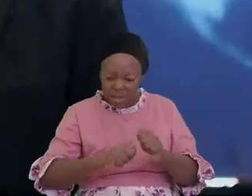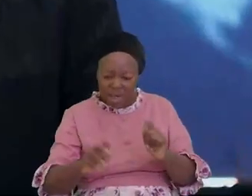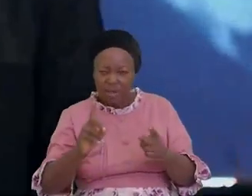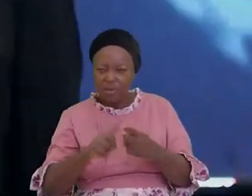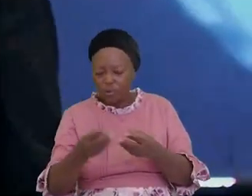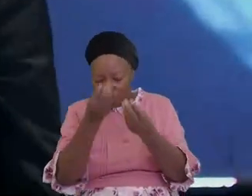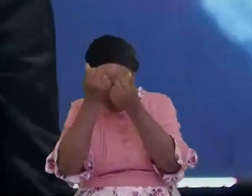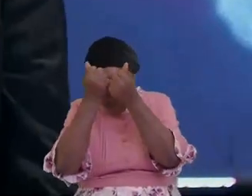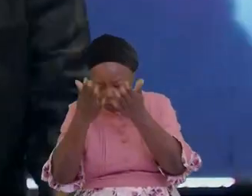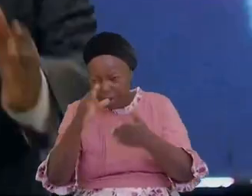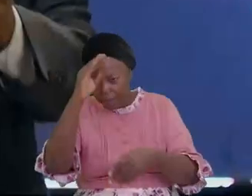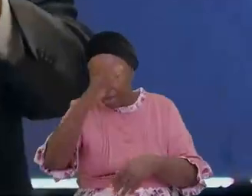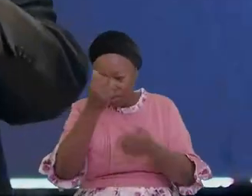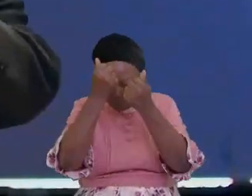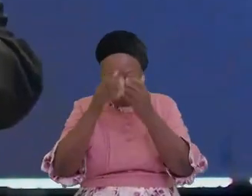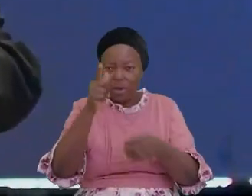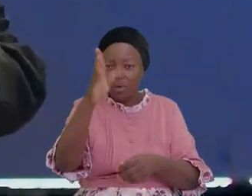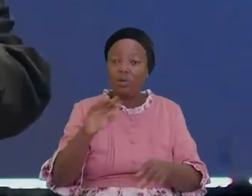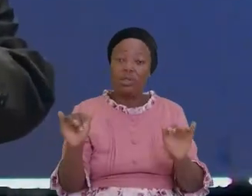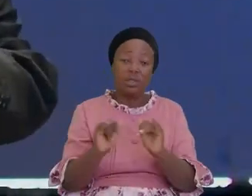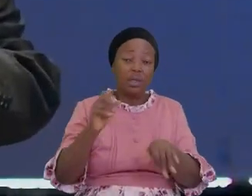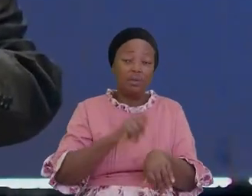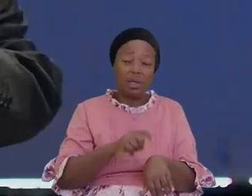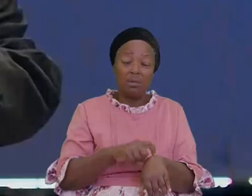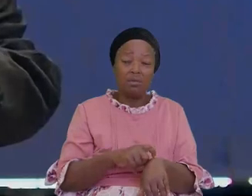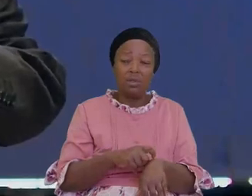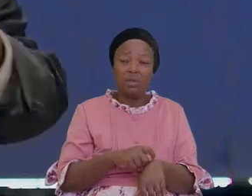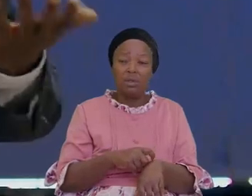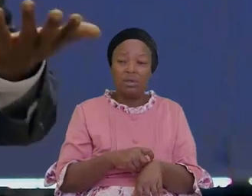Et tu essaies d'obéir à un homme et obéir à Dieu au même moment.